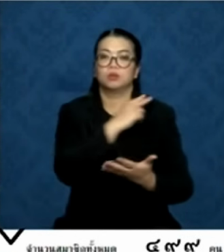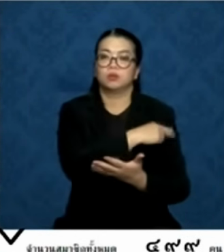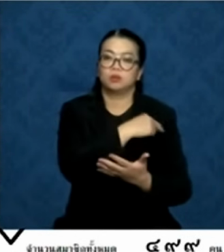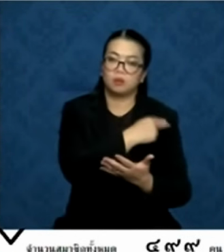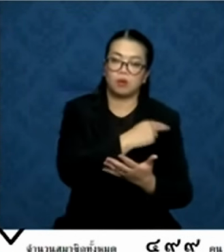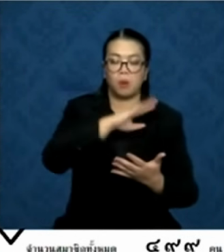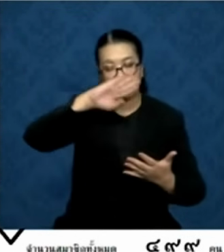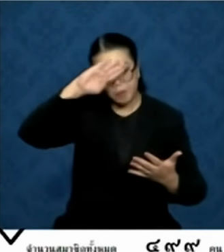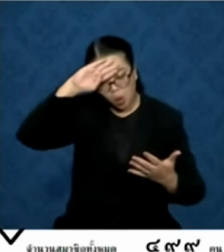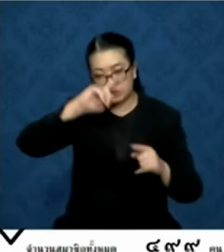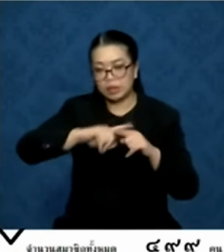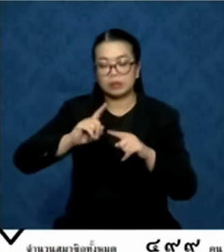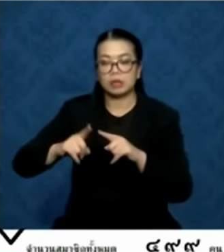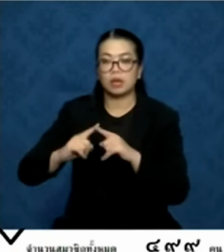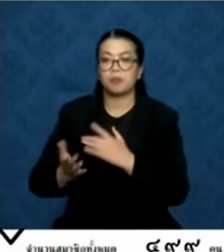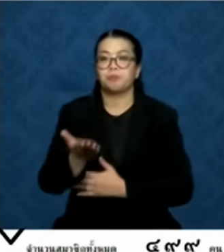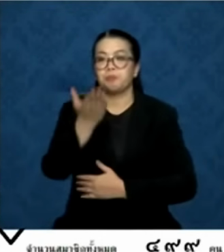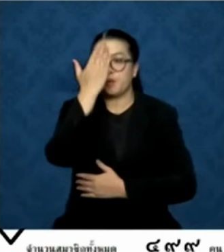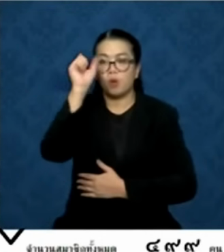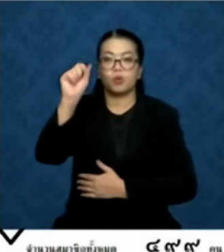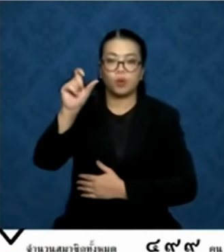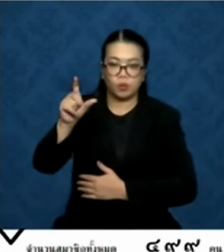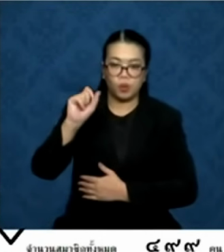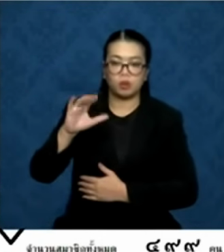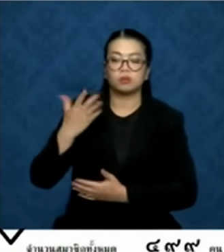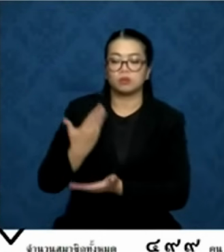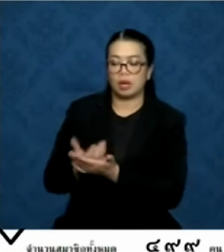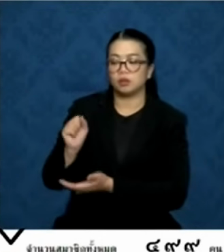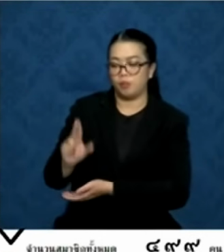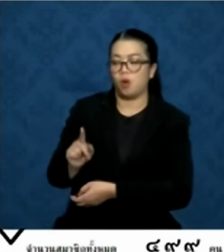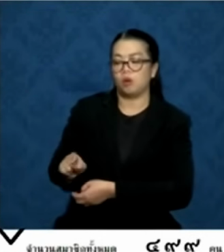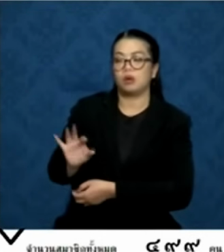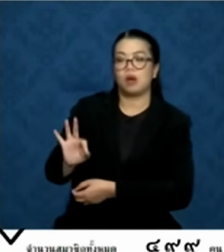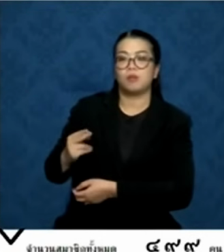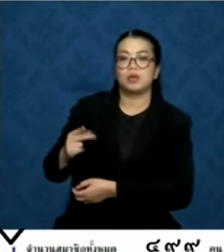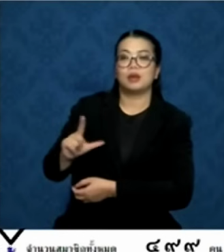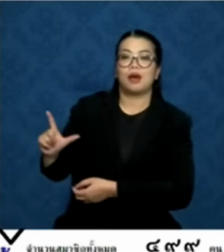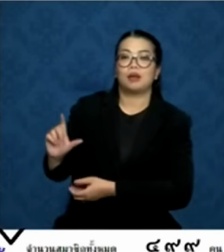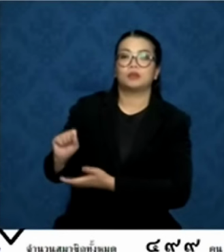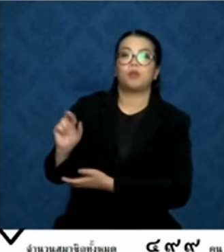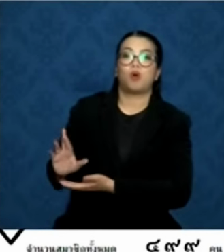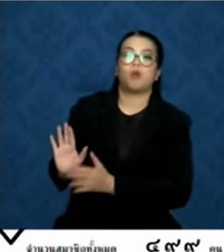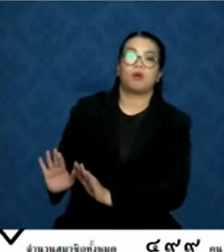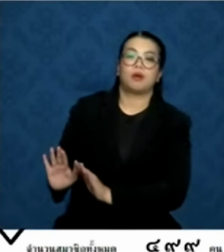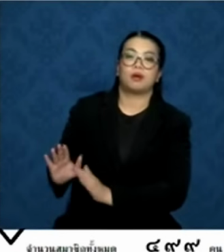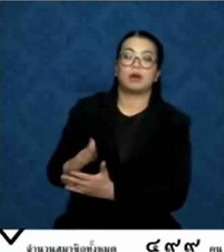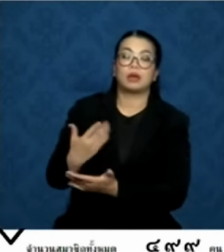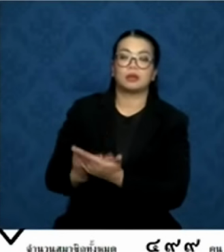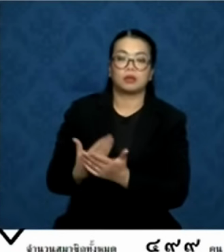และภารกิจที่จำเป็นเร่งด่วนของรัฐบาล